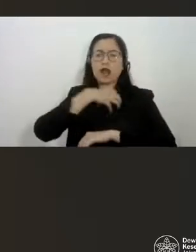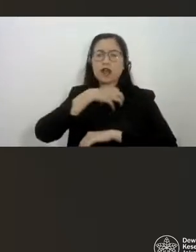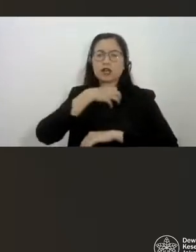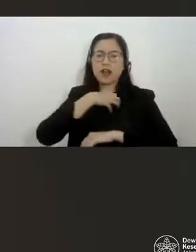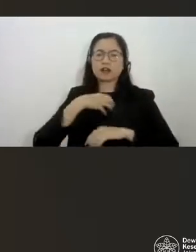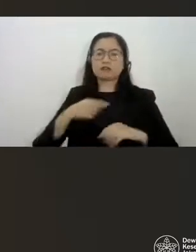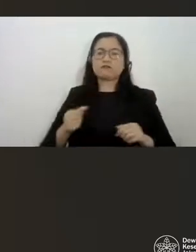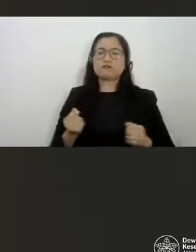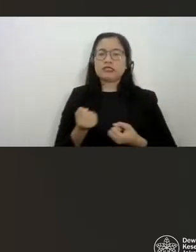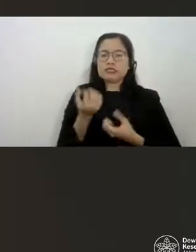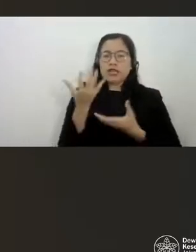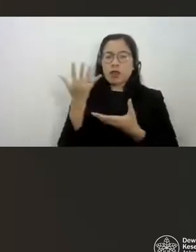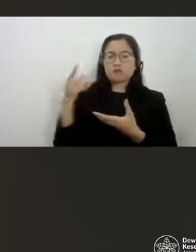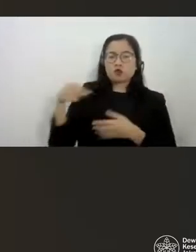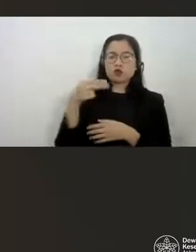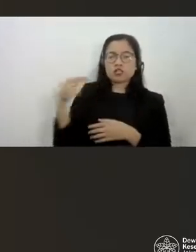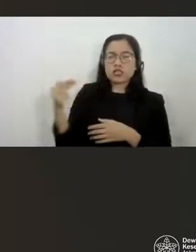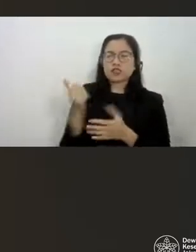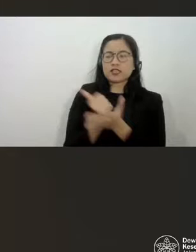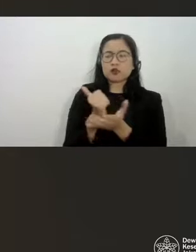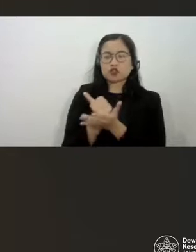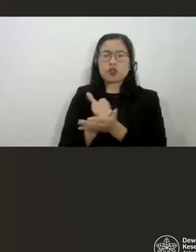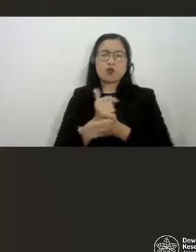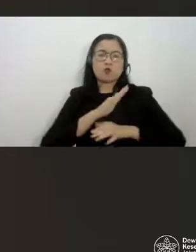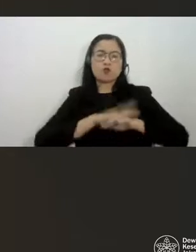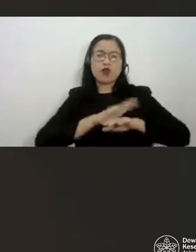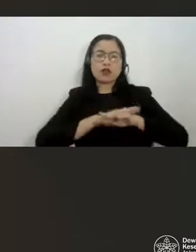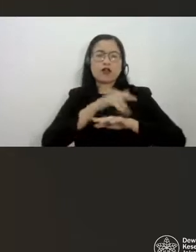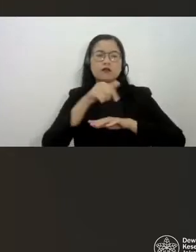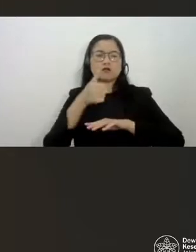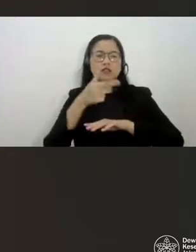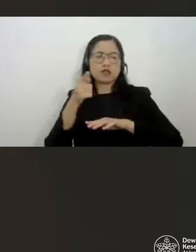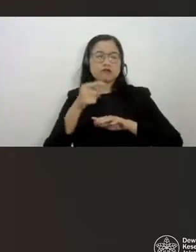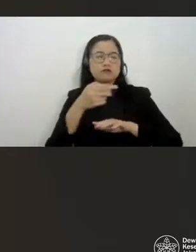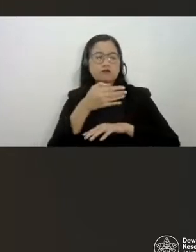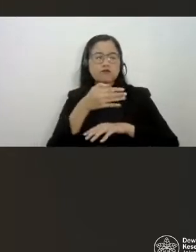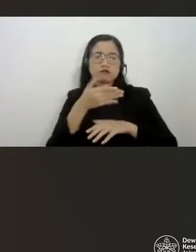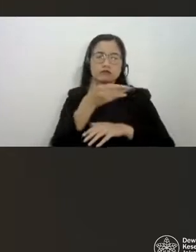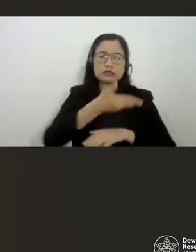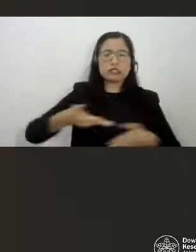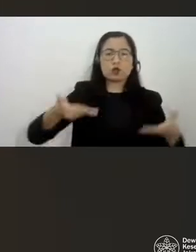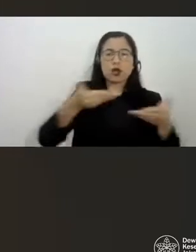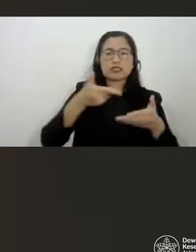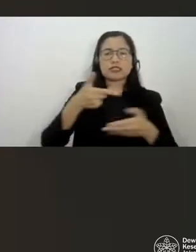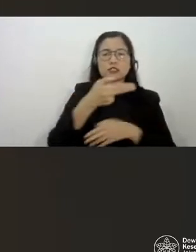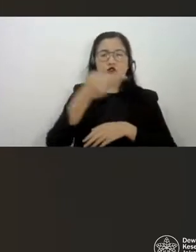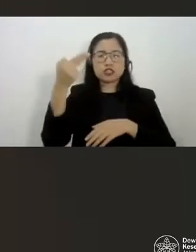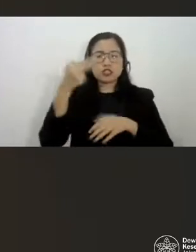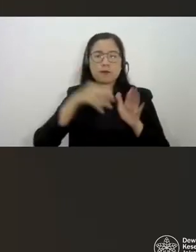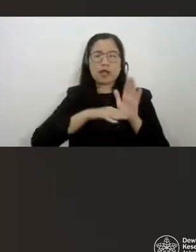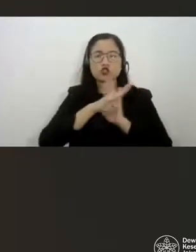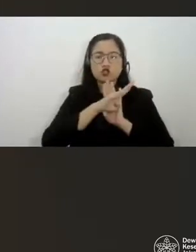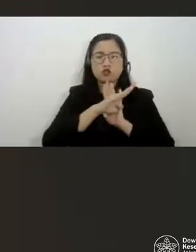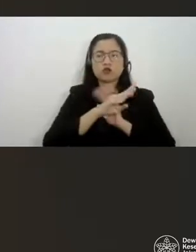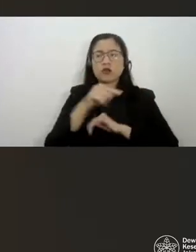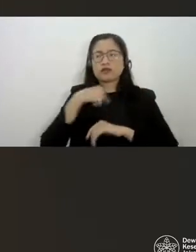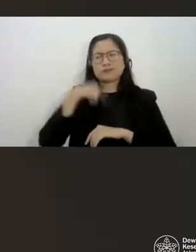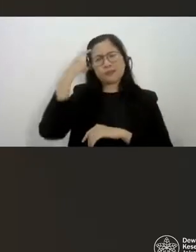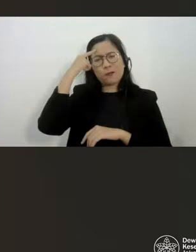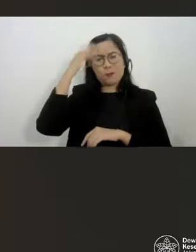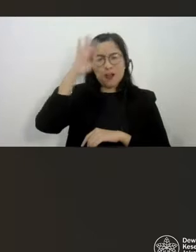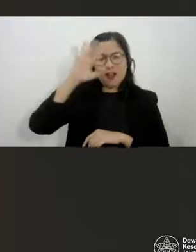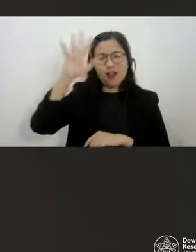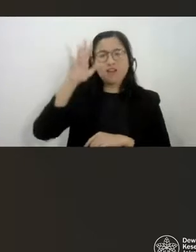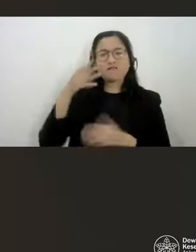Indonesia seharusnya mampu menciptakan kebudayaan yang membawa negara pada kemajuan, saya bayangkan akan menyebut